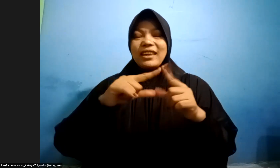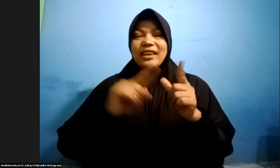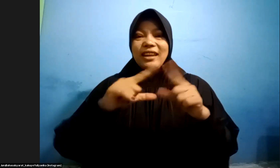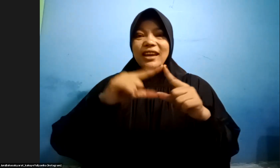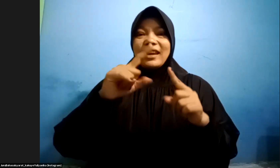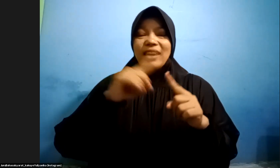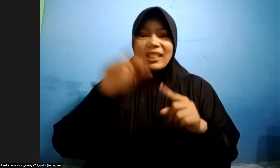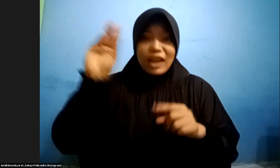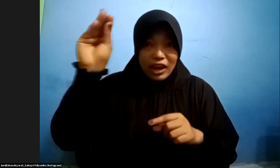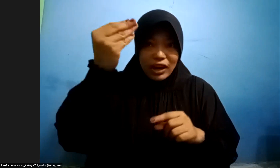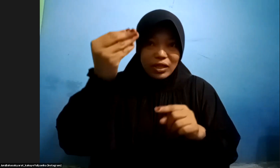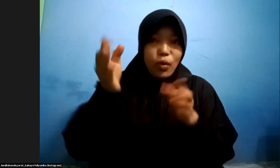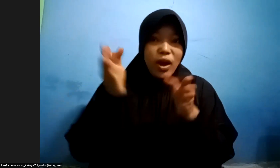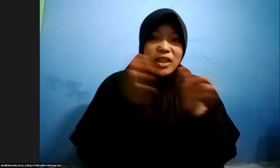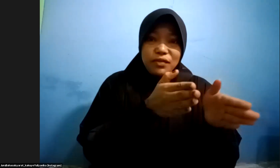Divisi